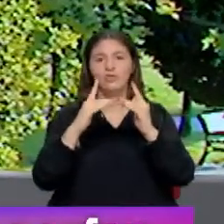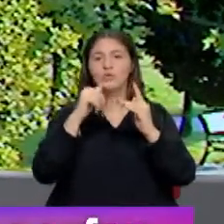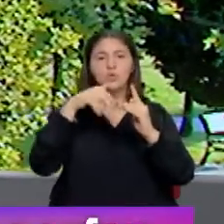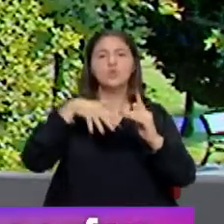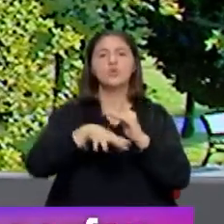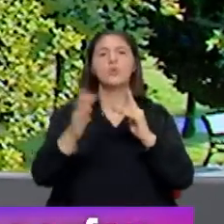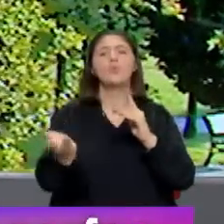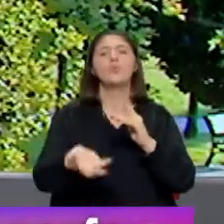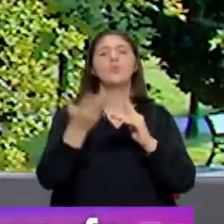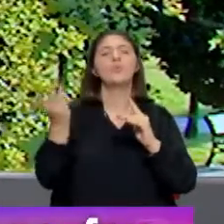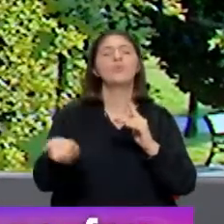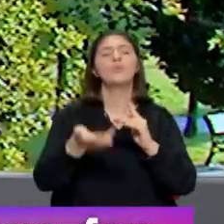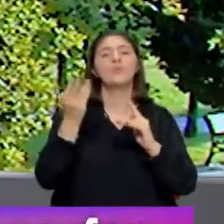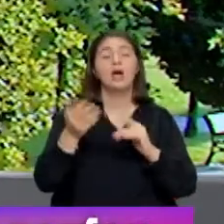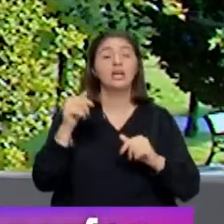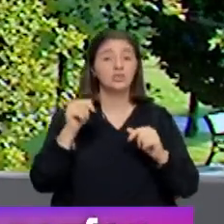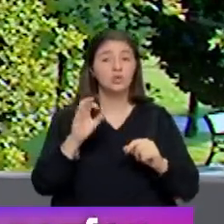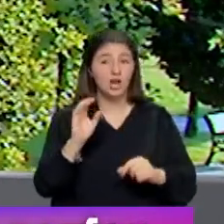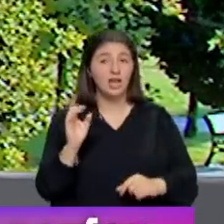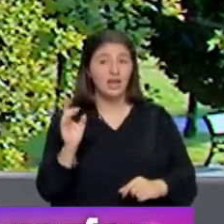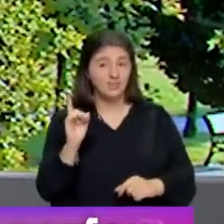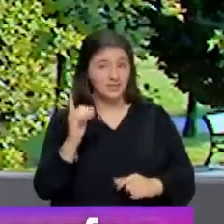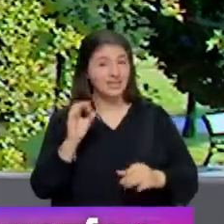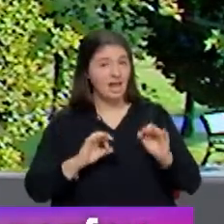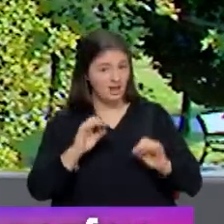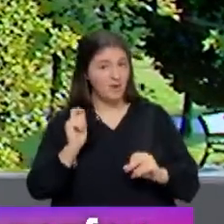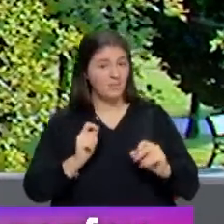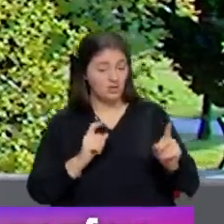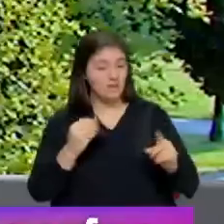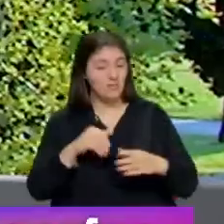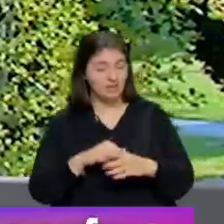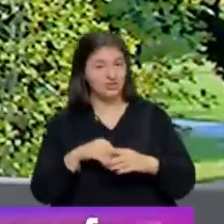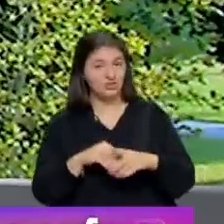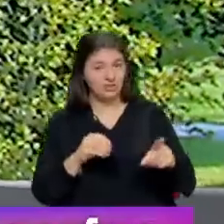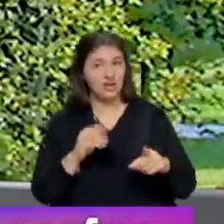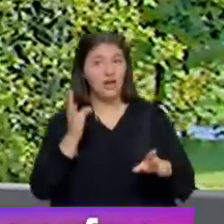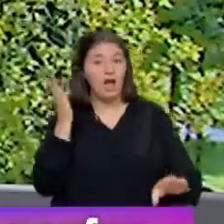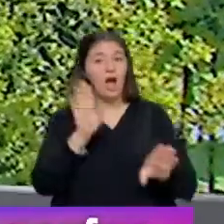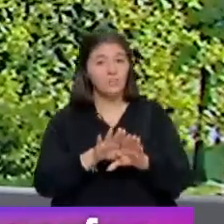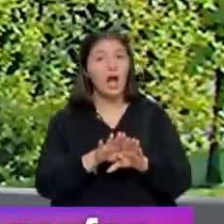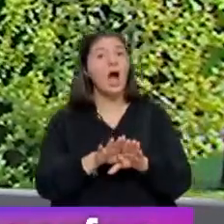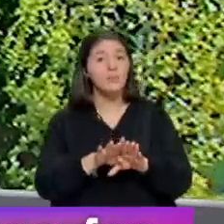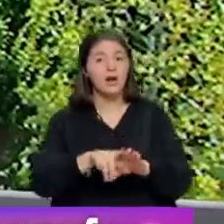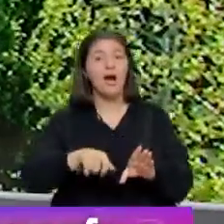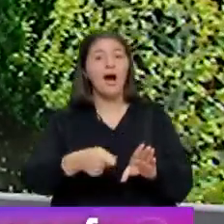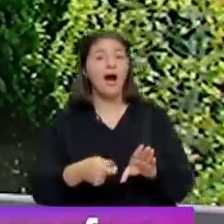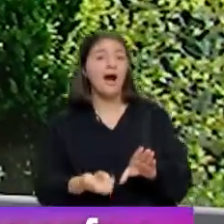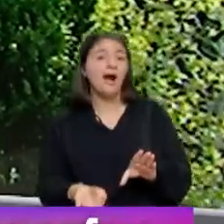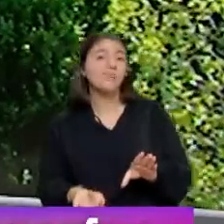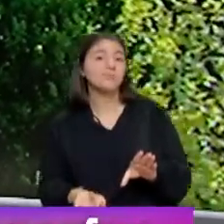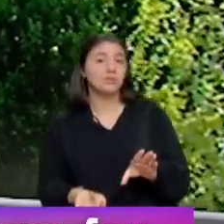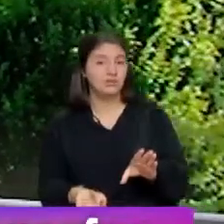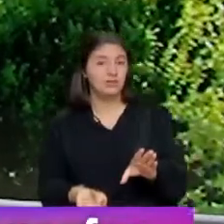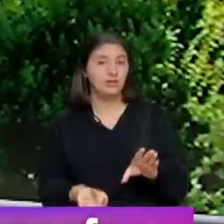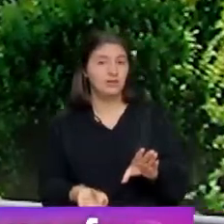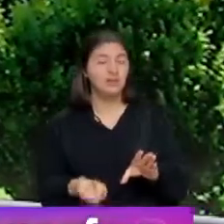çok sular akabilir ve şöyle bir değerlendirme de yapılıyor iyi partide kapı kapandı Ama kilitlenmedi